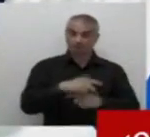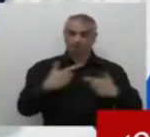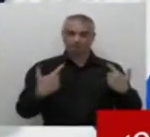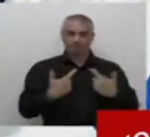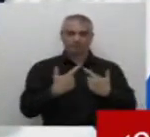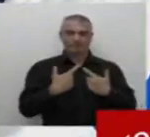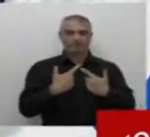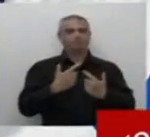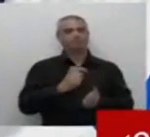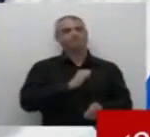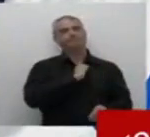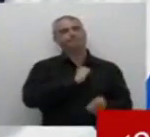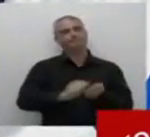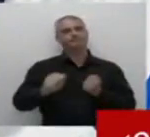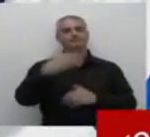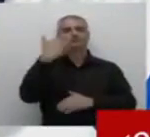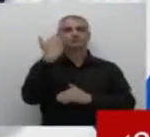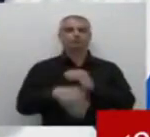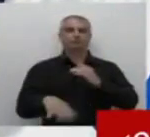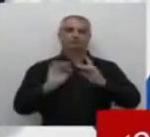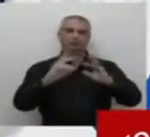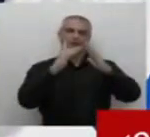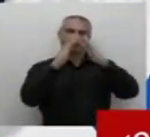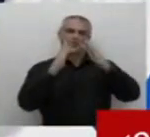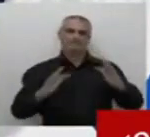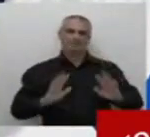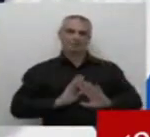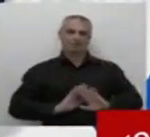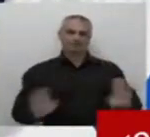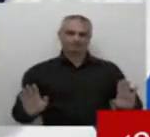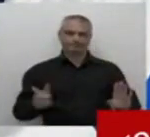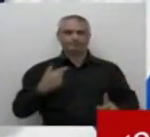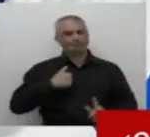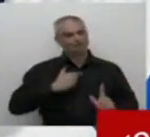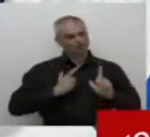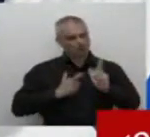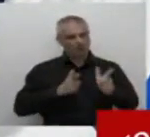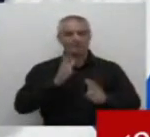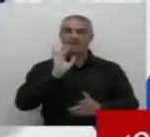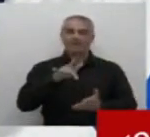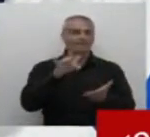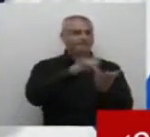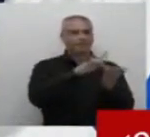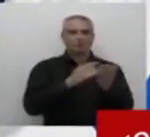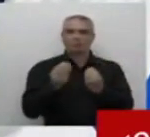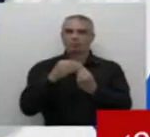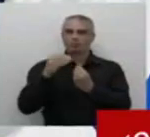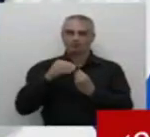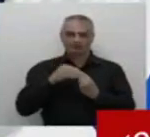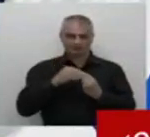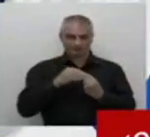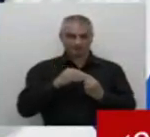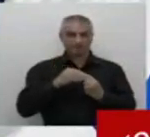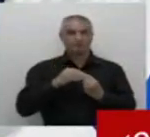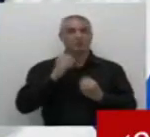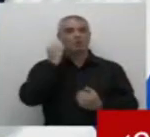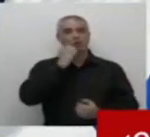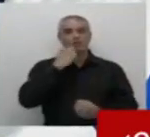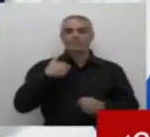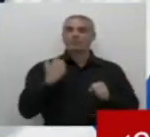دخولكم الحرب معناه الحكم على مصير لبنان نحن نقاتل في